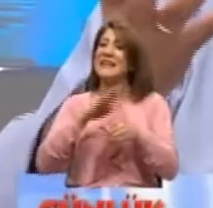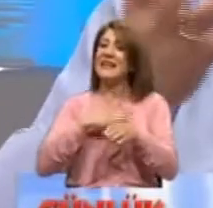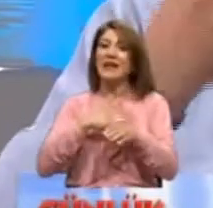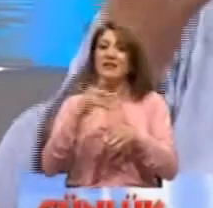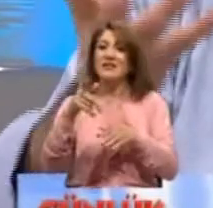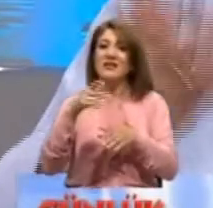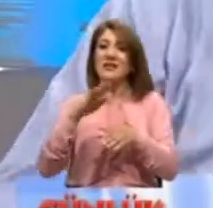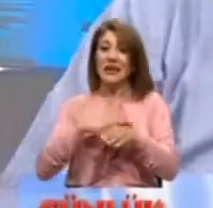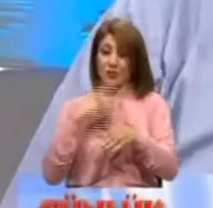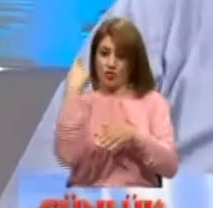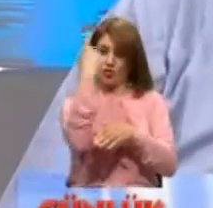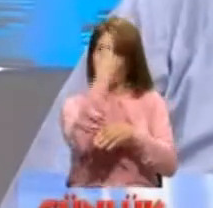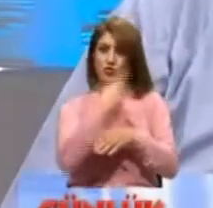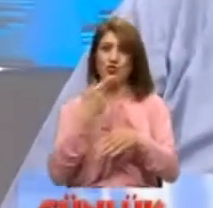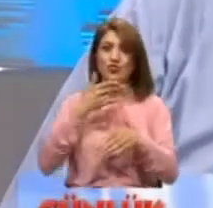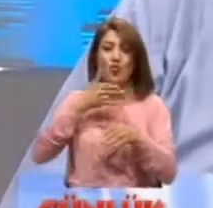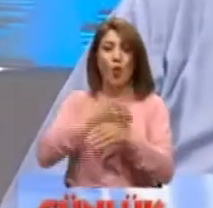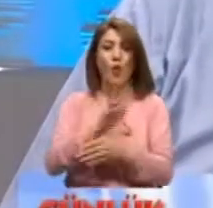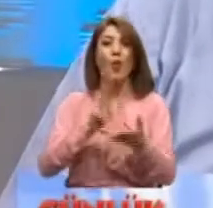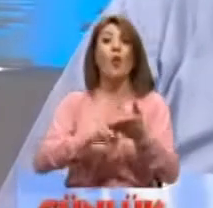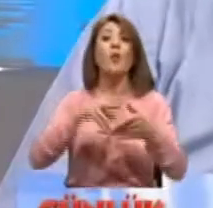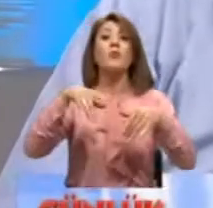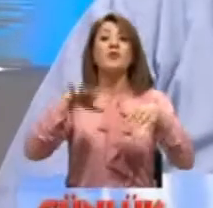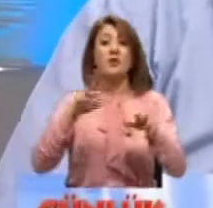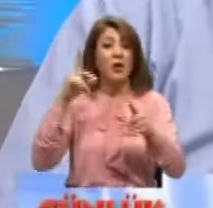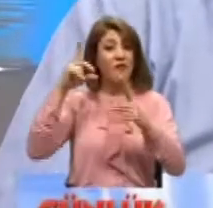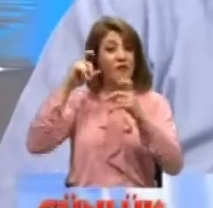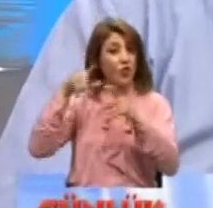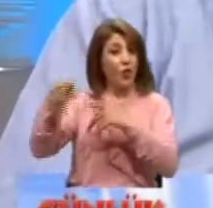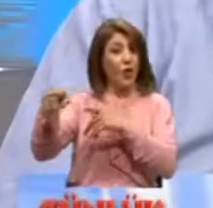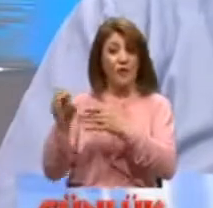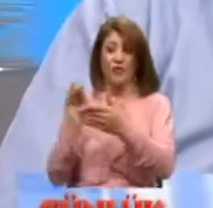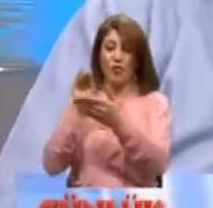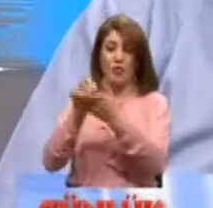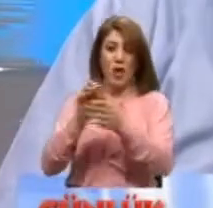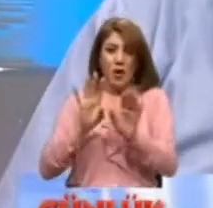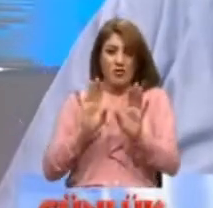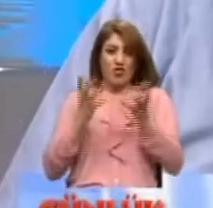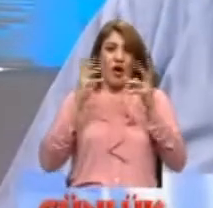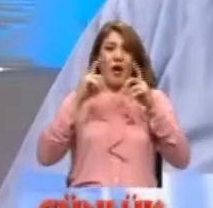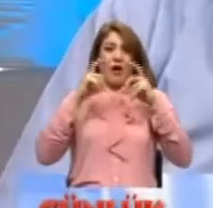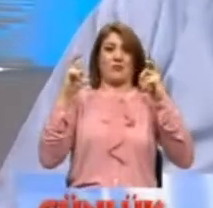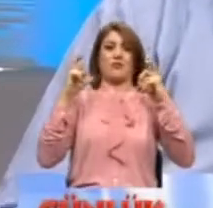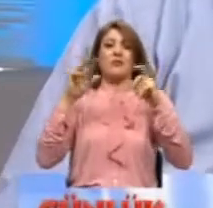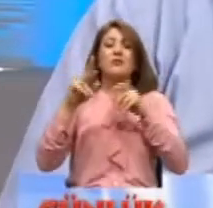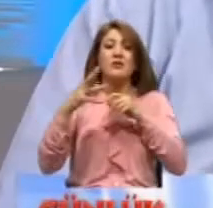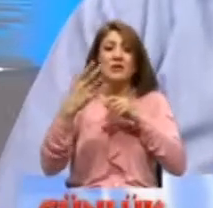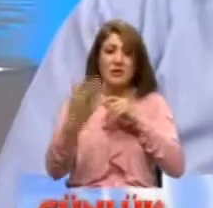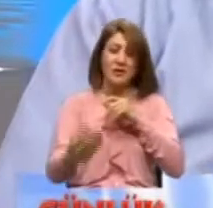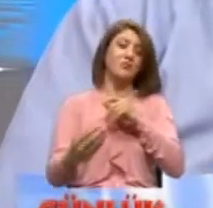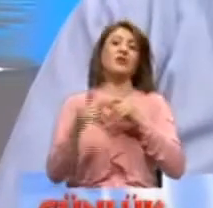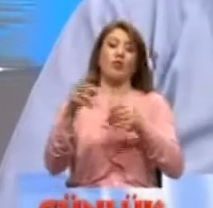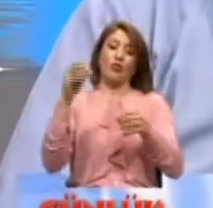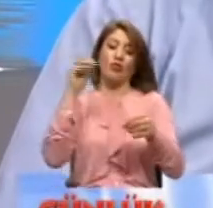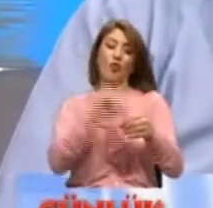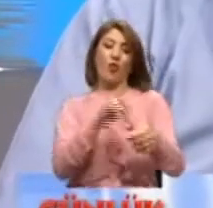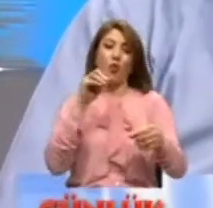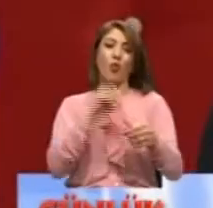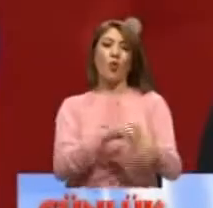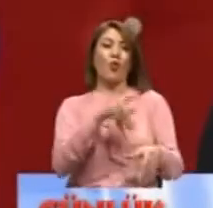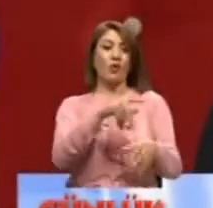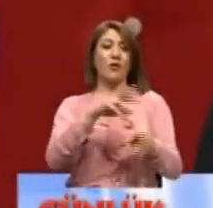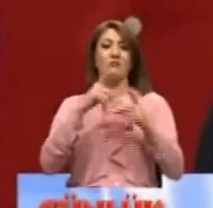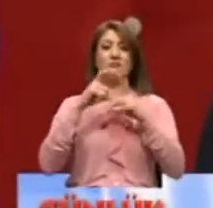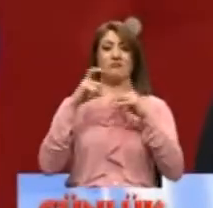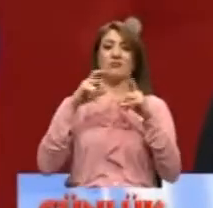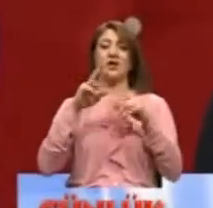alabilirsen, kedinin yüzü de canlı gibi aslında bakıyor. Dehşete düşmüş hayvancağız yani. Onu da yapmıştır Allah bilir, özellikle olabilir, o hale getirmiştir. Olabilir. Ölü hayvan nasıl öyle